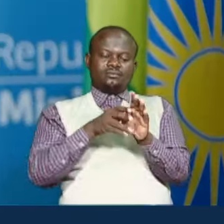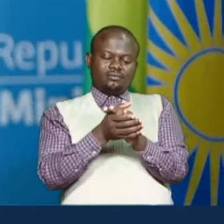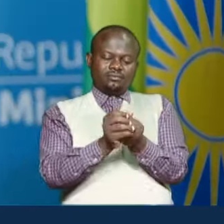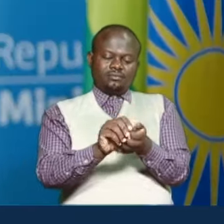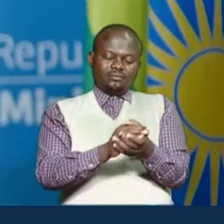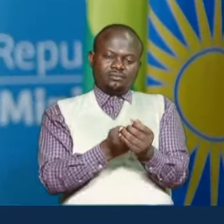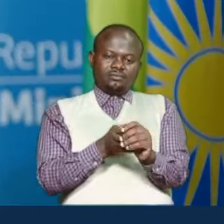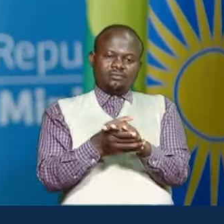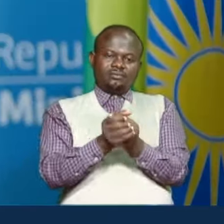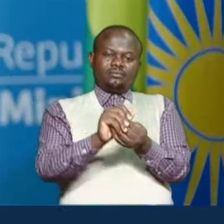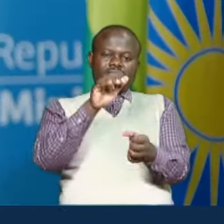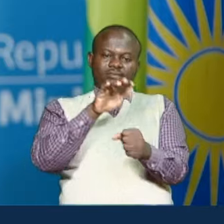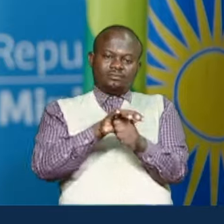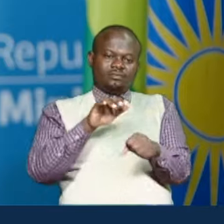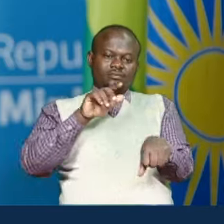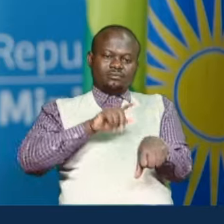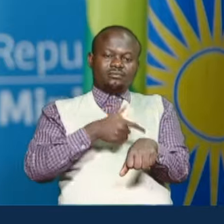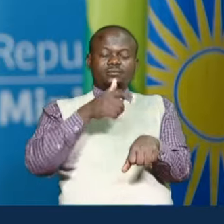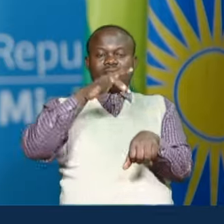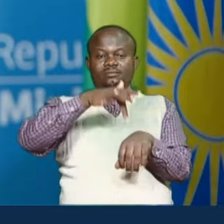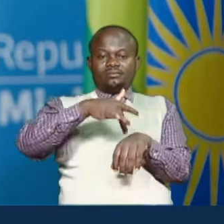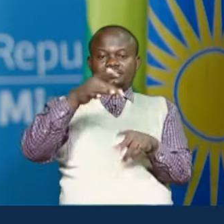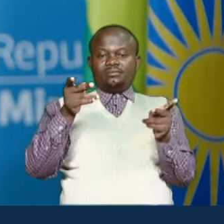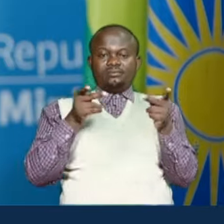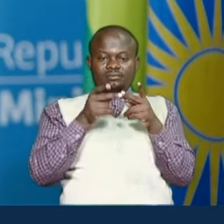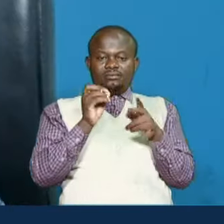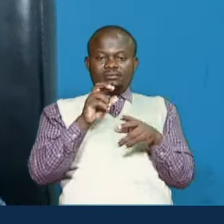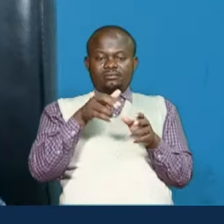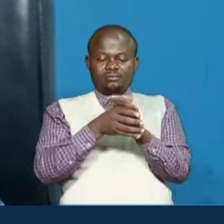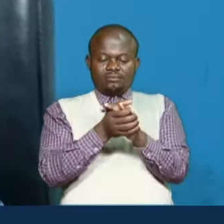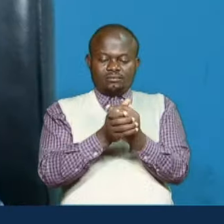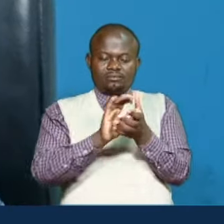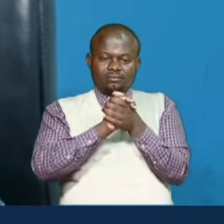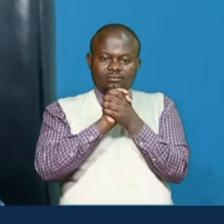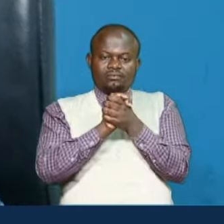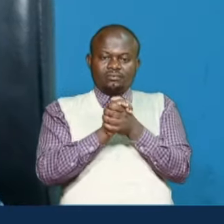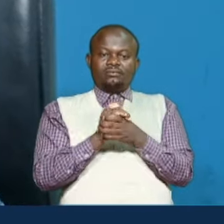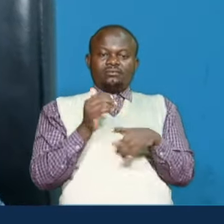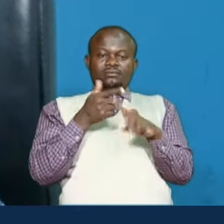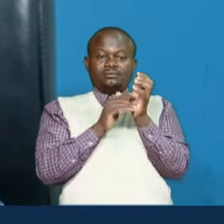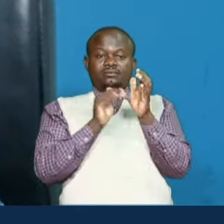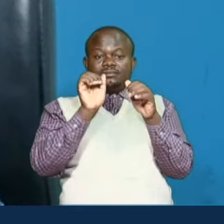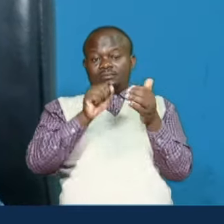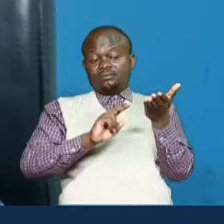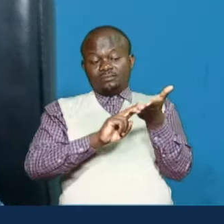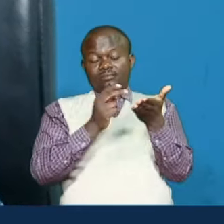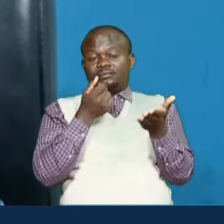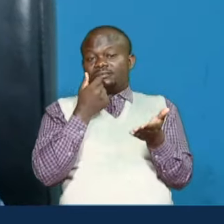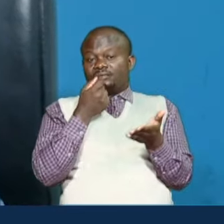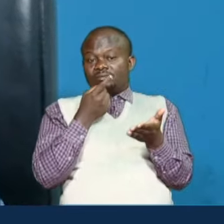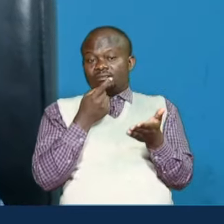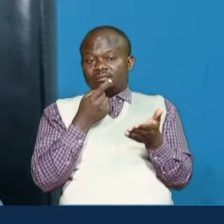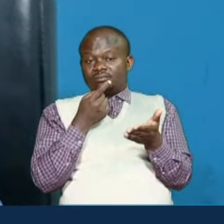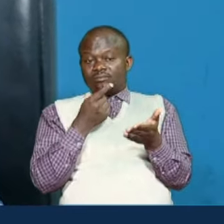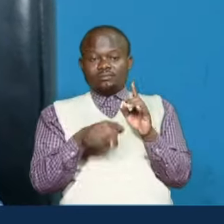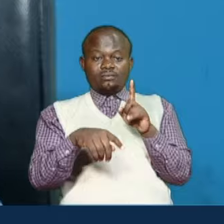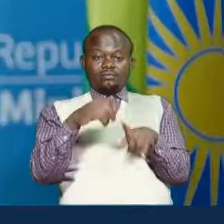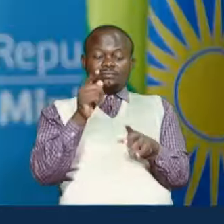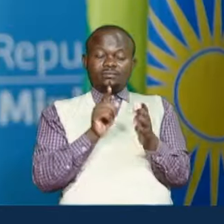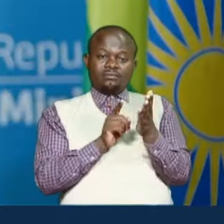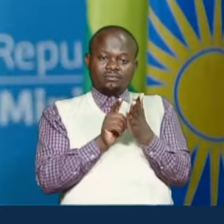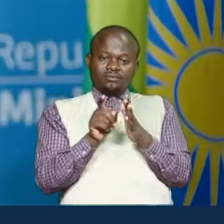cyane cyane igihe wakoze ahantu cyangwa wasuhuzanyije dushobora no gukoresha umuti wica